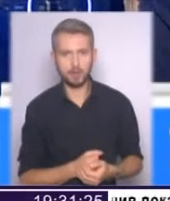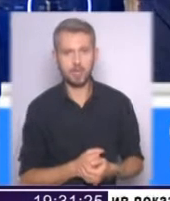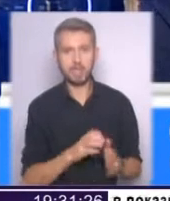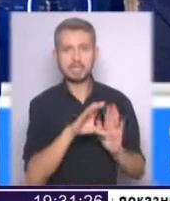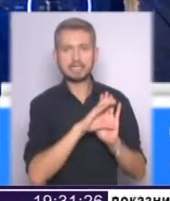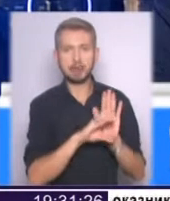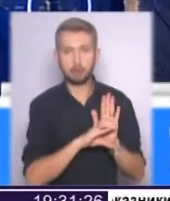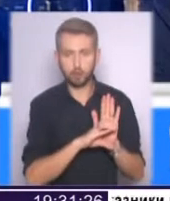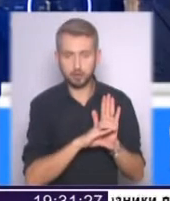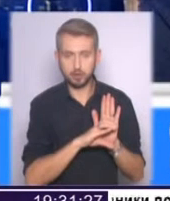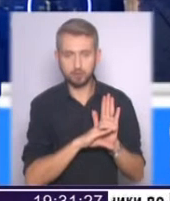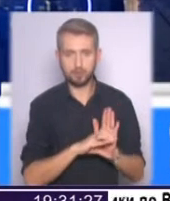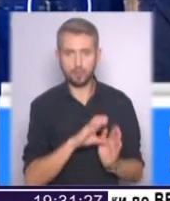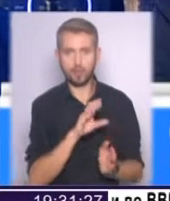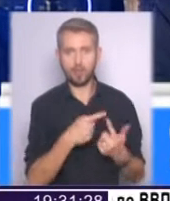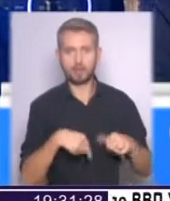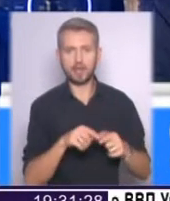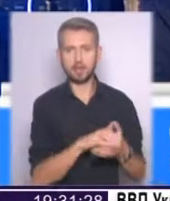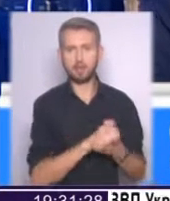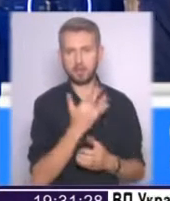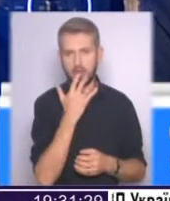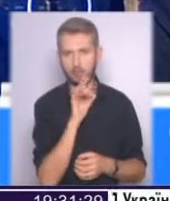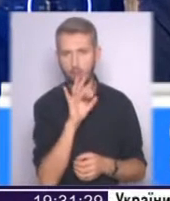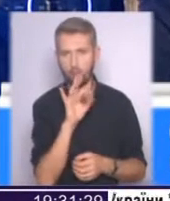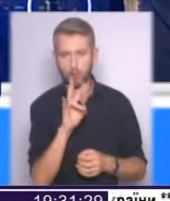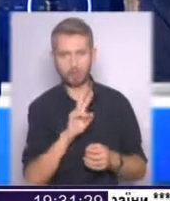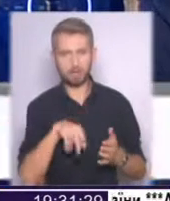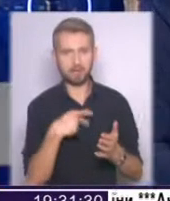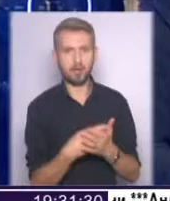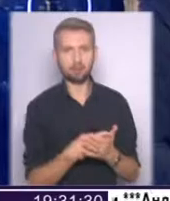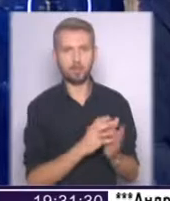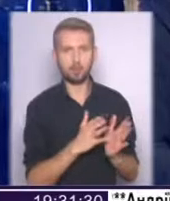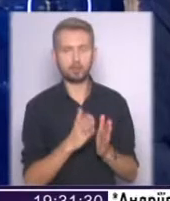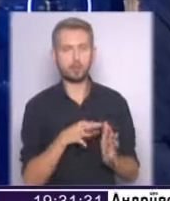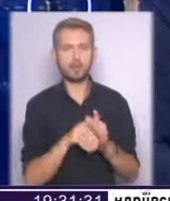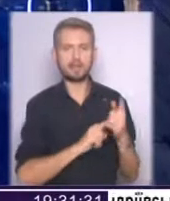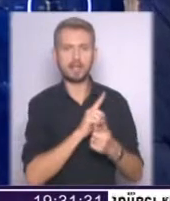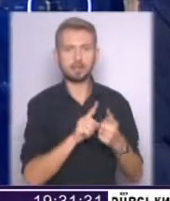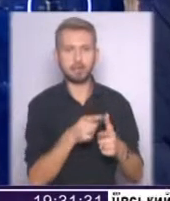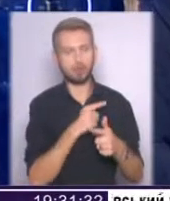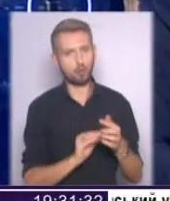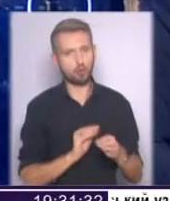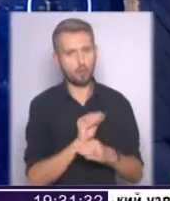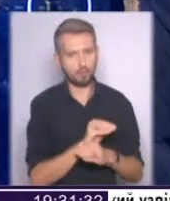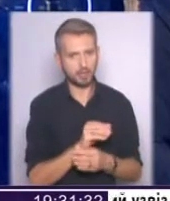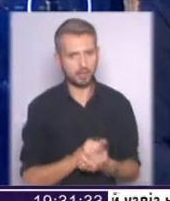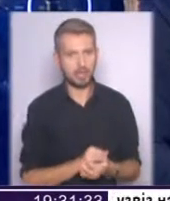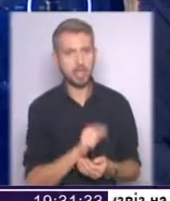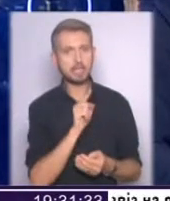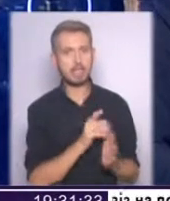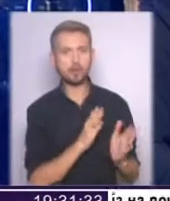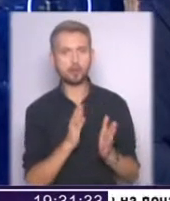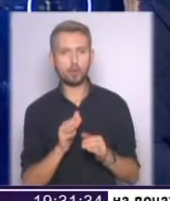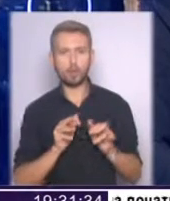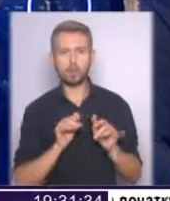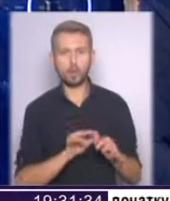Статут Організації Об'єднаних Націй передбачає процедуру внесення змін або доповнень. Вона, ця процедура